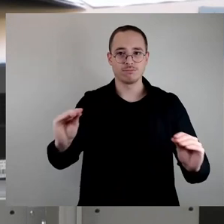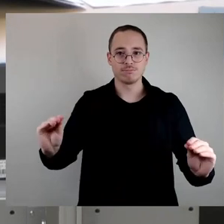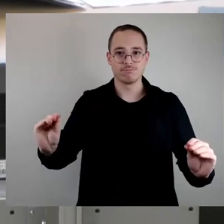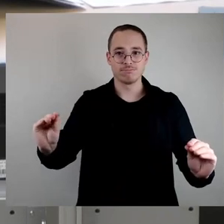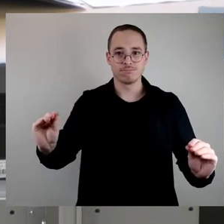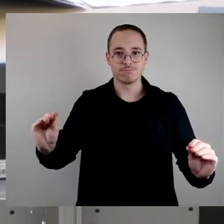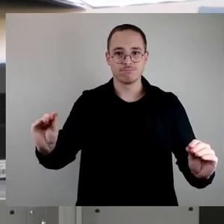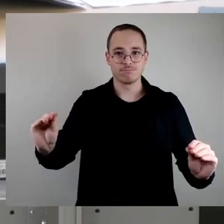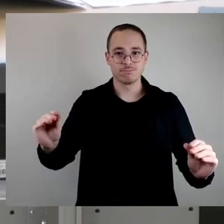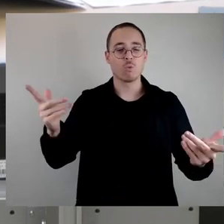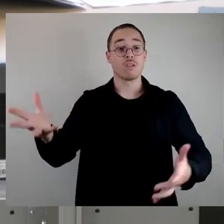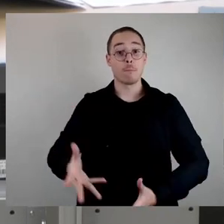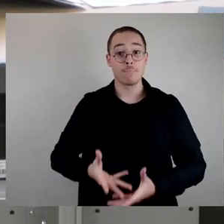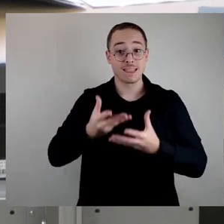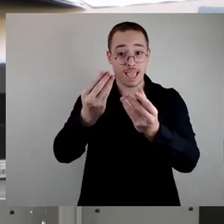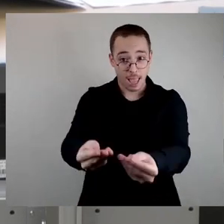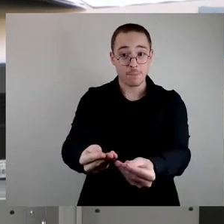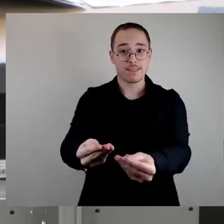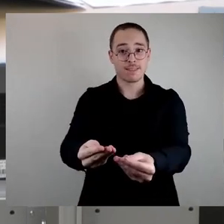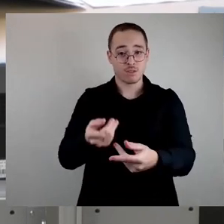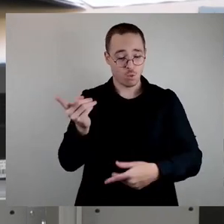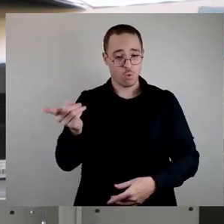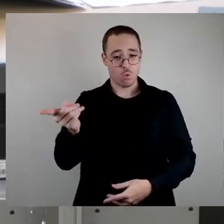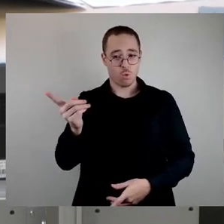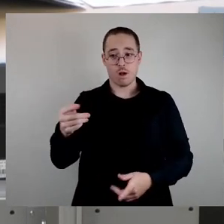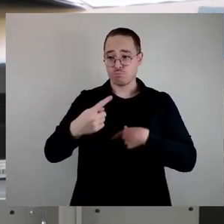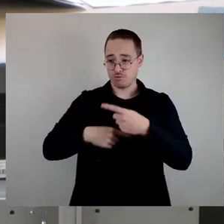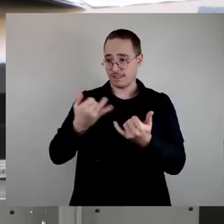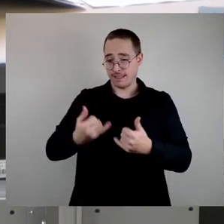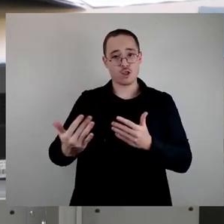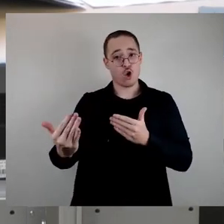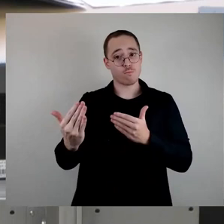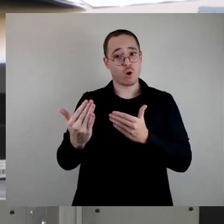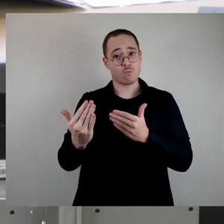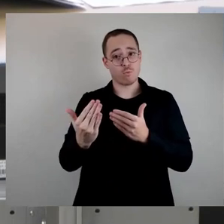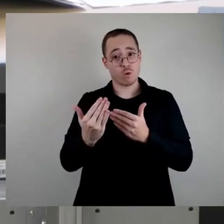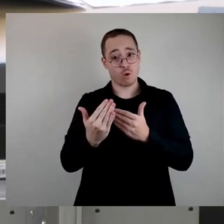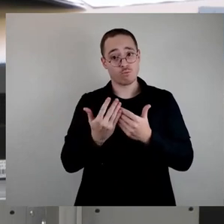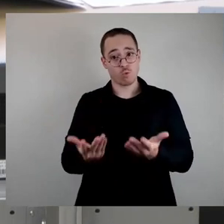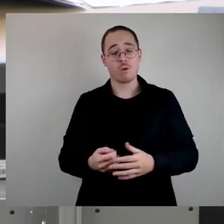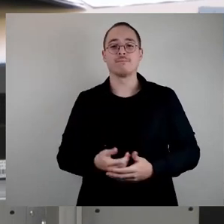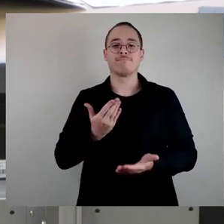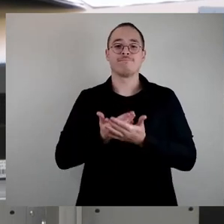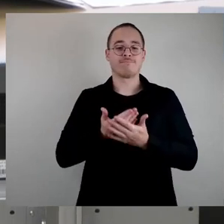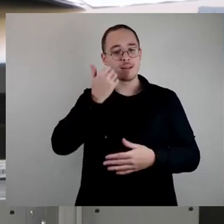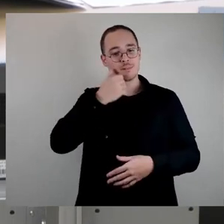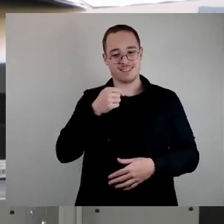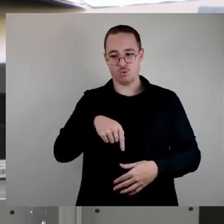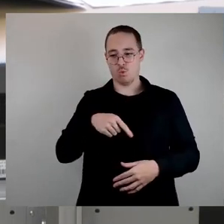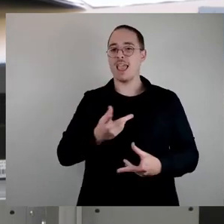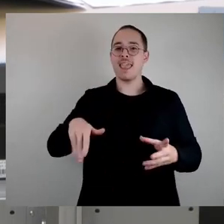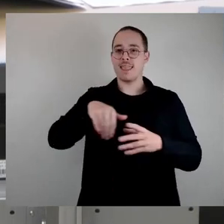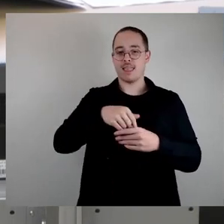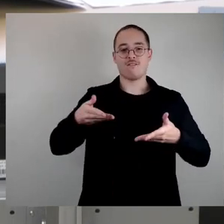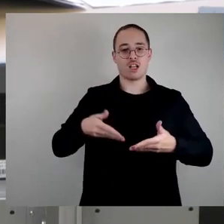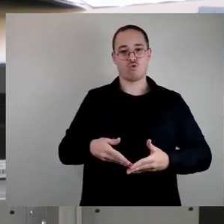und mitzugeben in den Prozess, der jetzt noch kommt. Und da bitte ich einfach auch im Namen der interfraktionellen Einreicher des